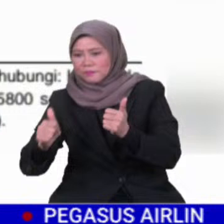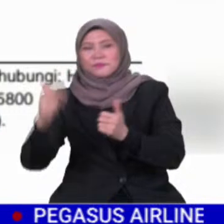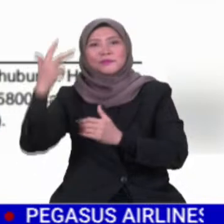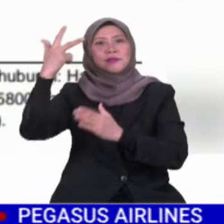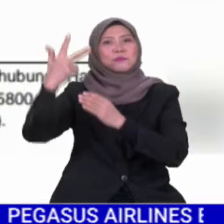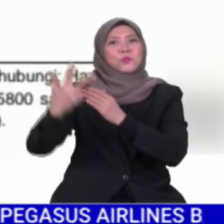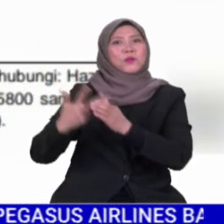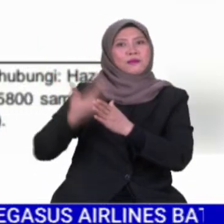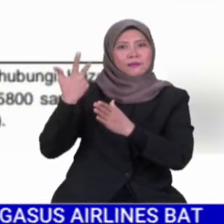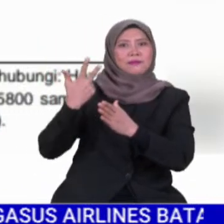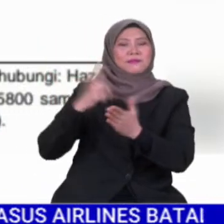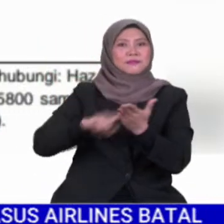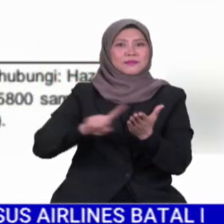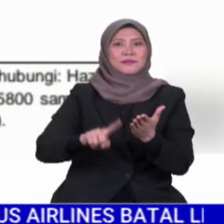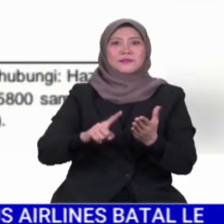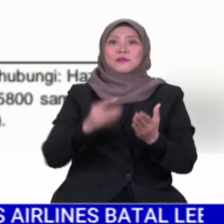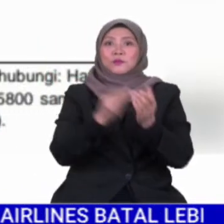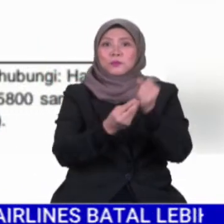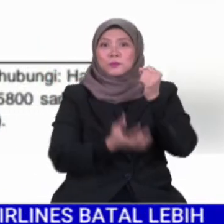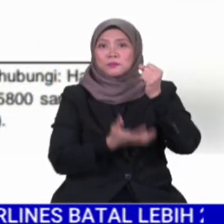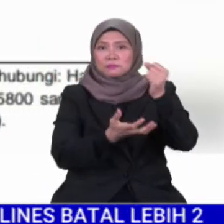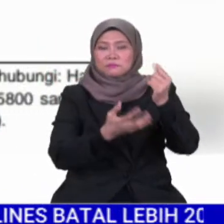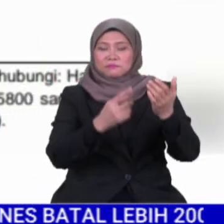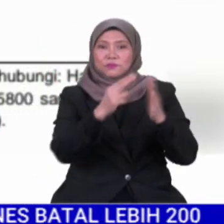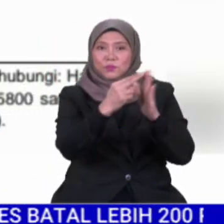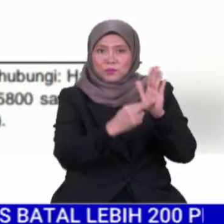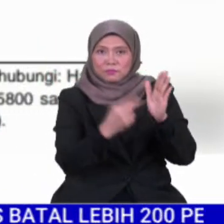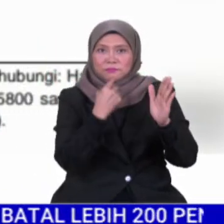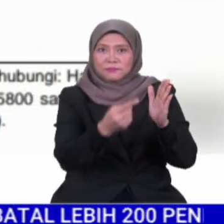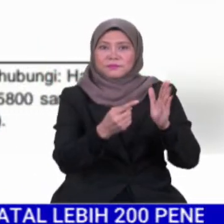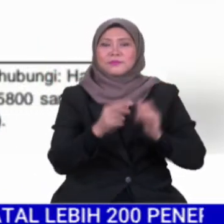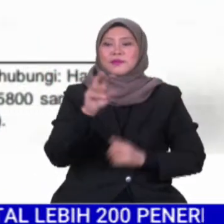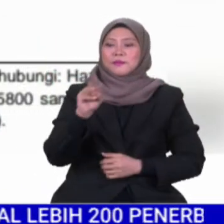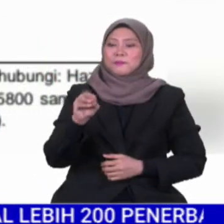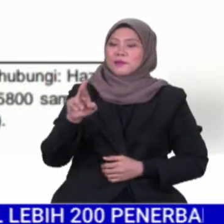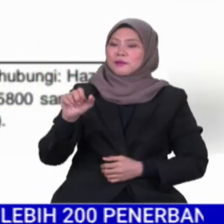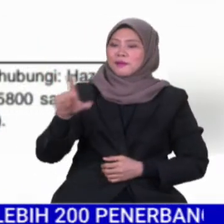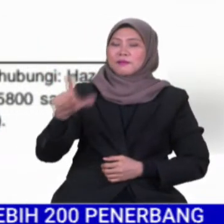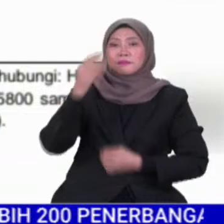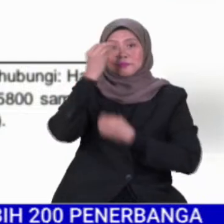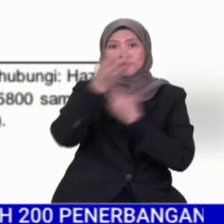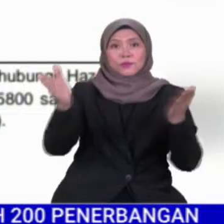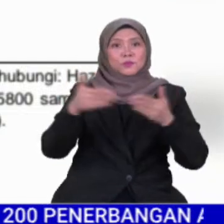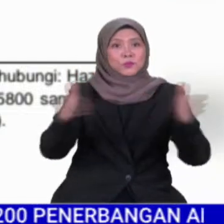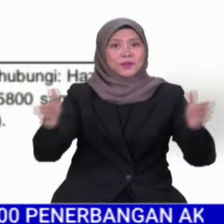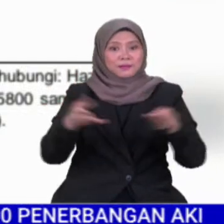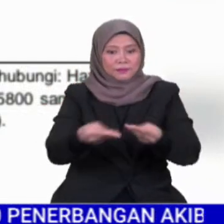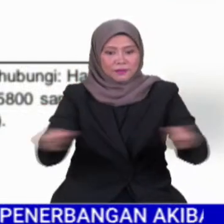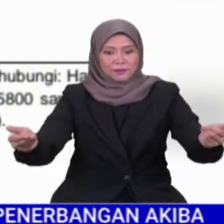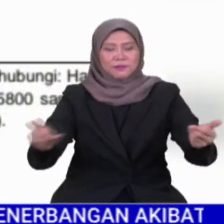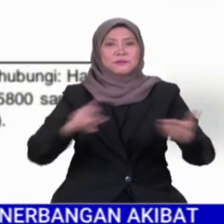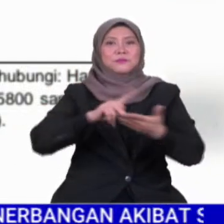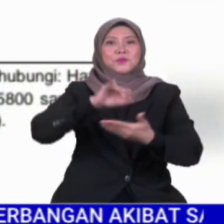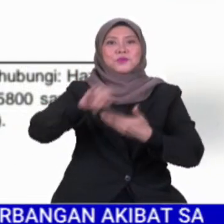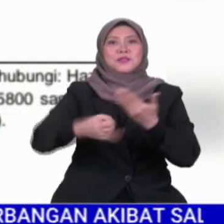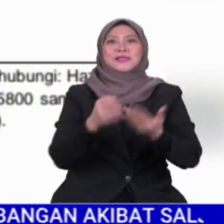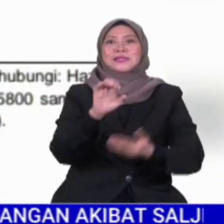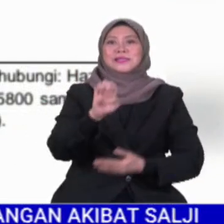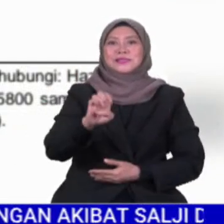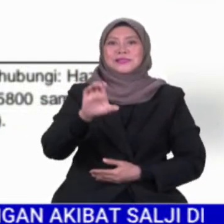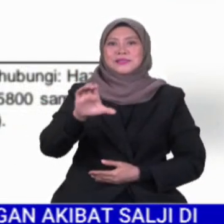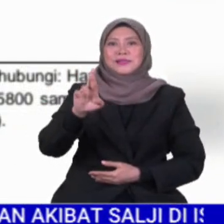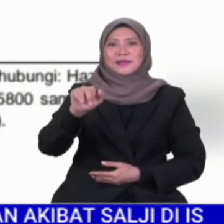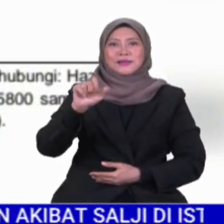selama 3 bulan mengikut peruntukan perundangan berkaitan. MRL turut menyatakan pembukaan tanah untuk projek ECRL